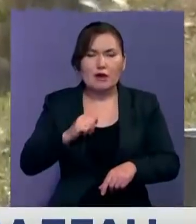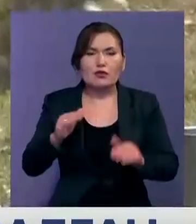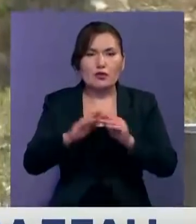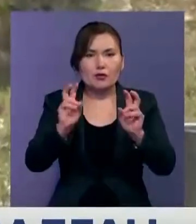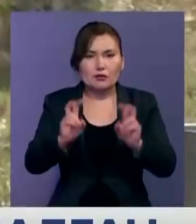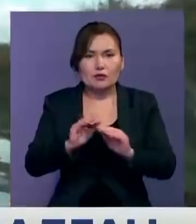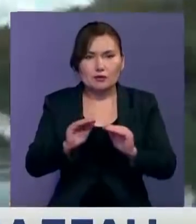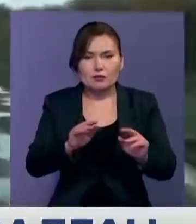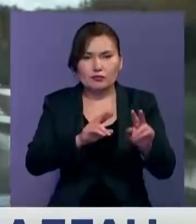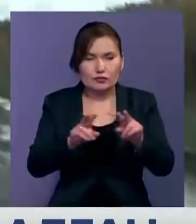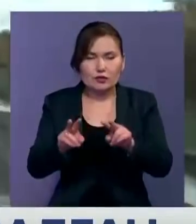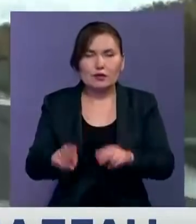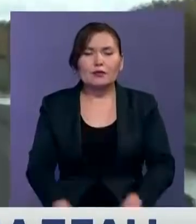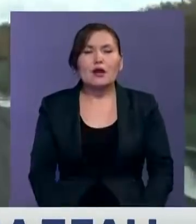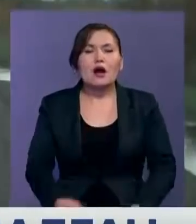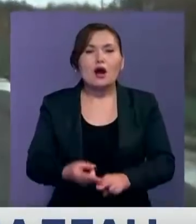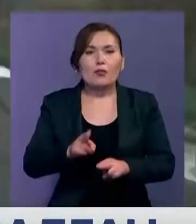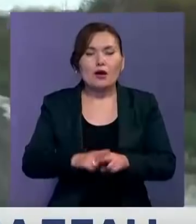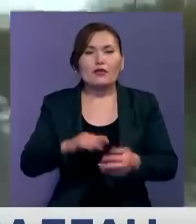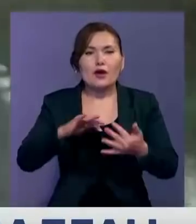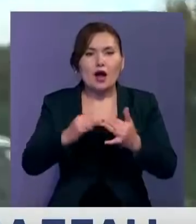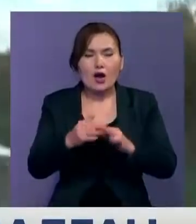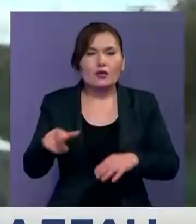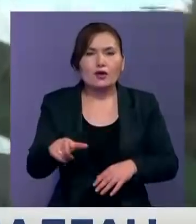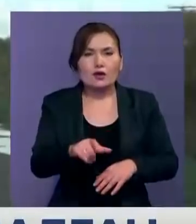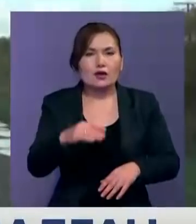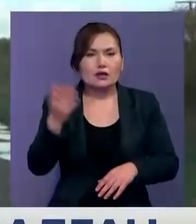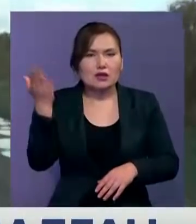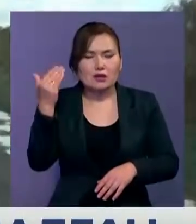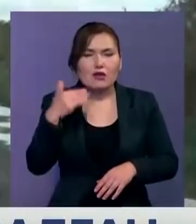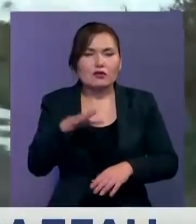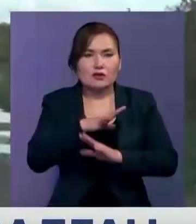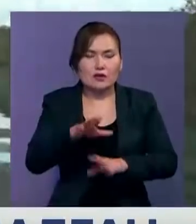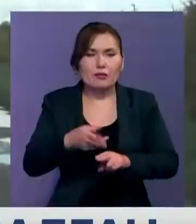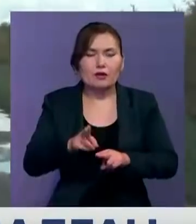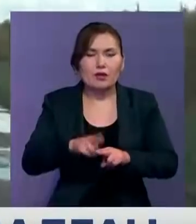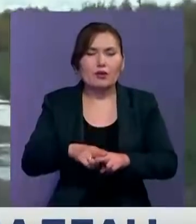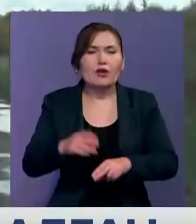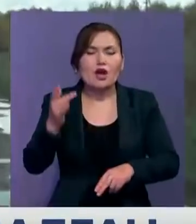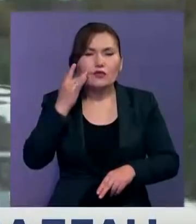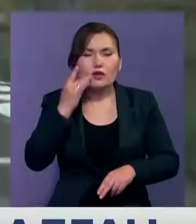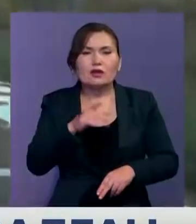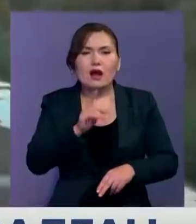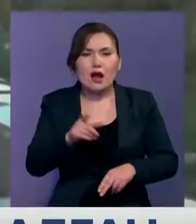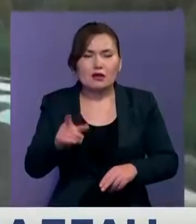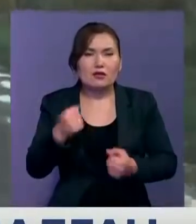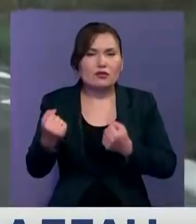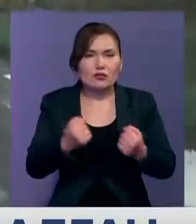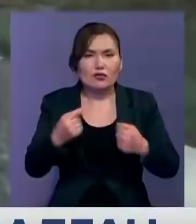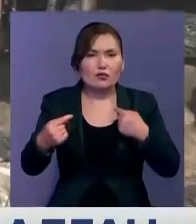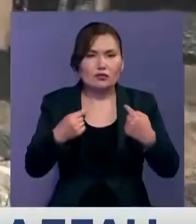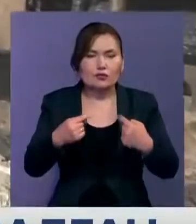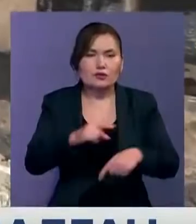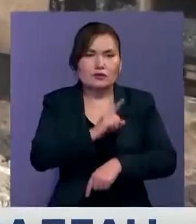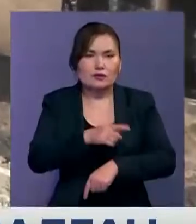ағасын біз көшіп келдік. Шыны керек, бұрындары ауылға апаратын жолдың сапасы сын көтермейтін. Халық ойдым-ойдым жермен қатынап, әуре сарсанға